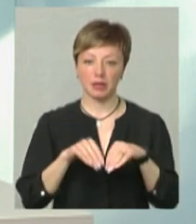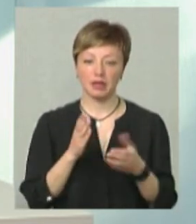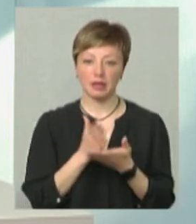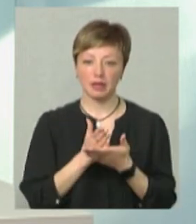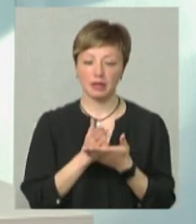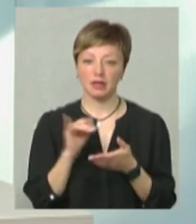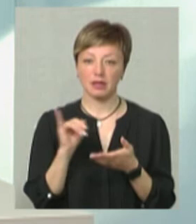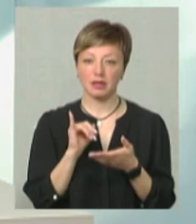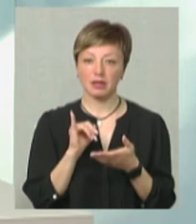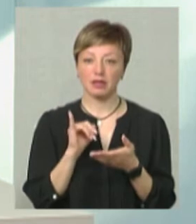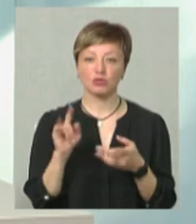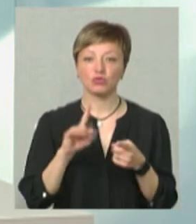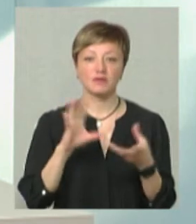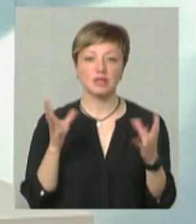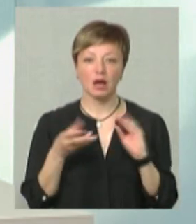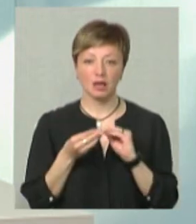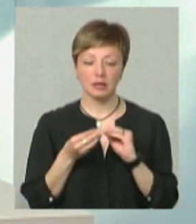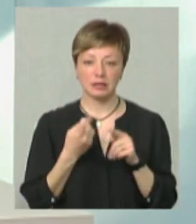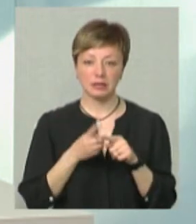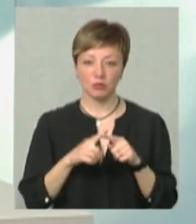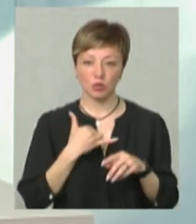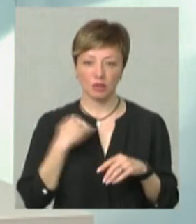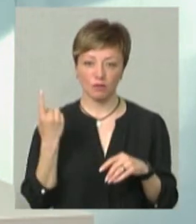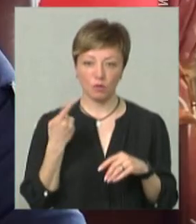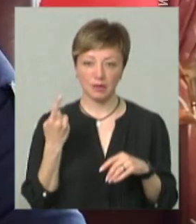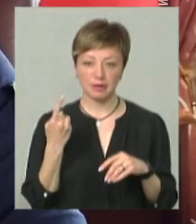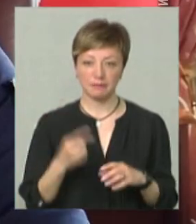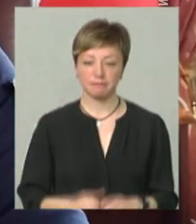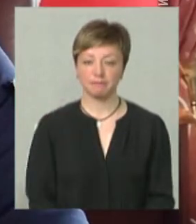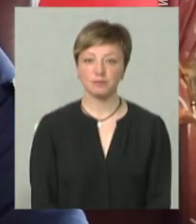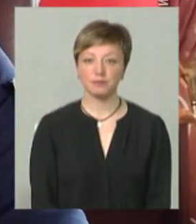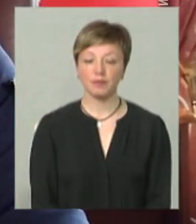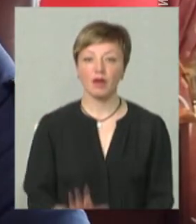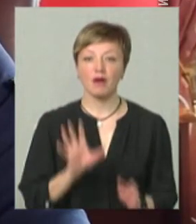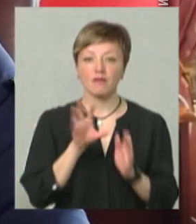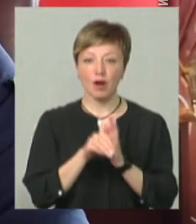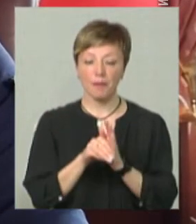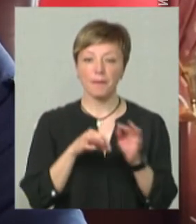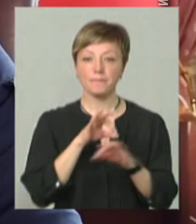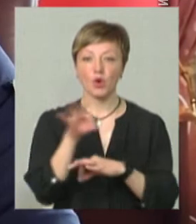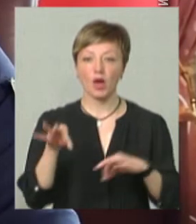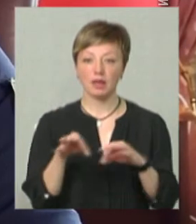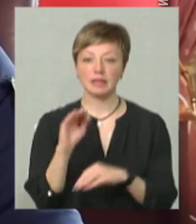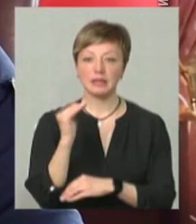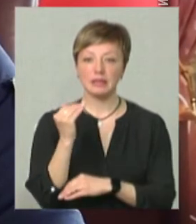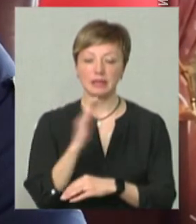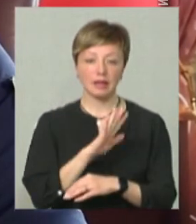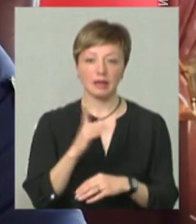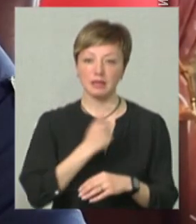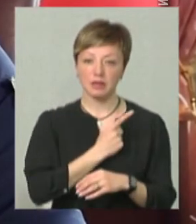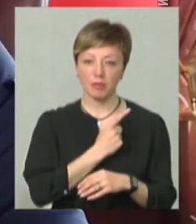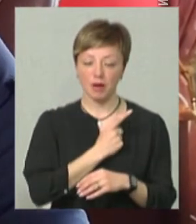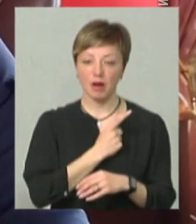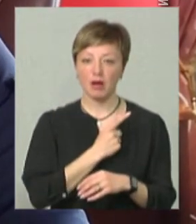і що взагалі з цим у нас в області. В рамках проєкту «Дитина не сама»